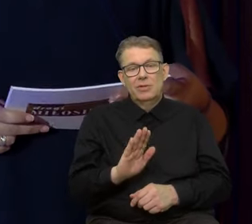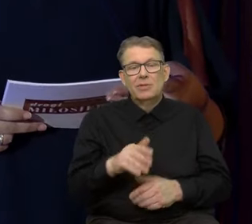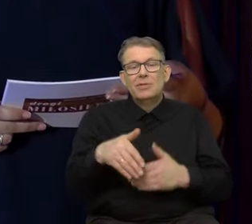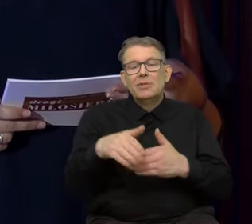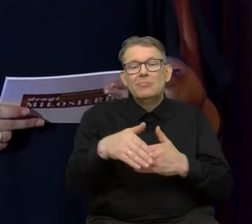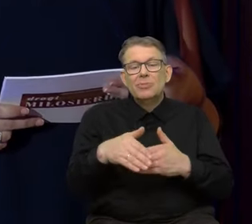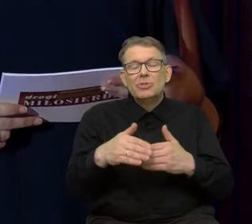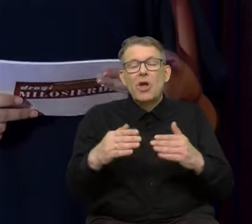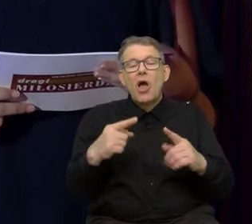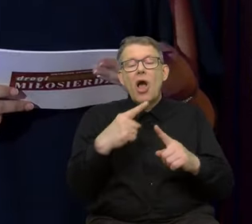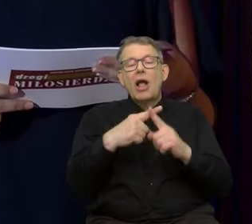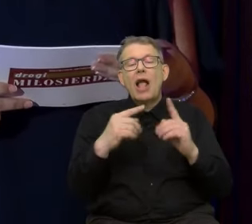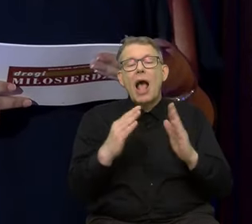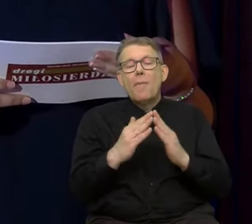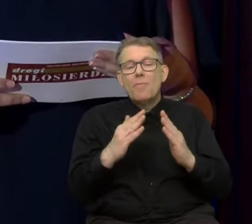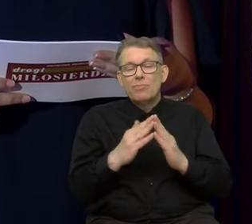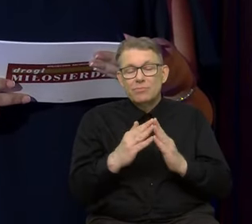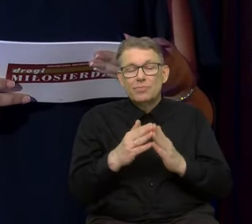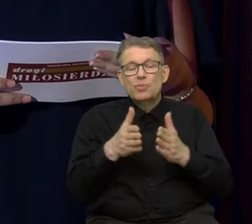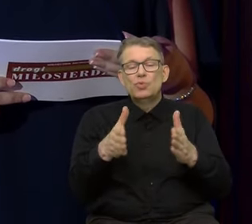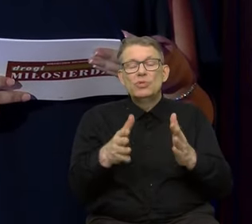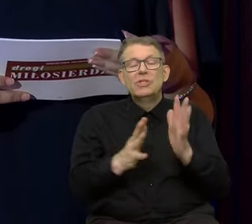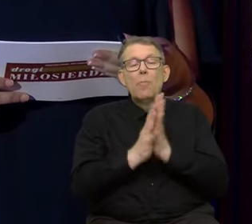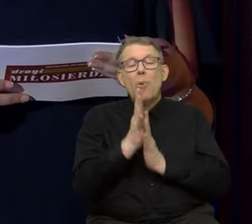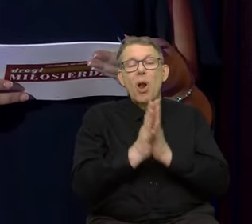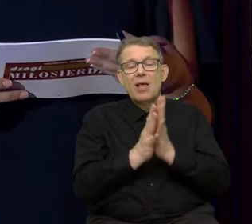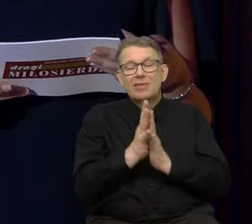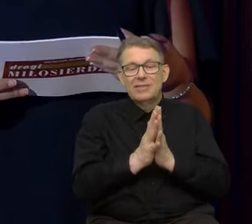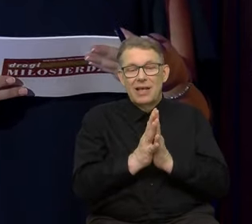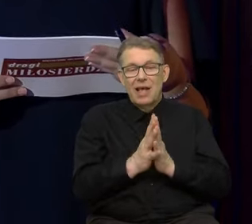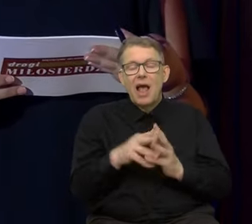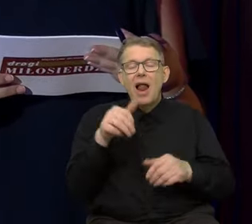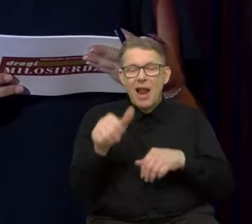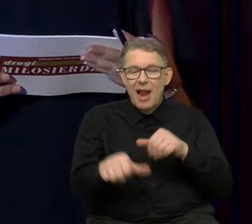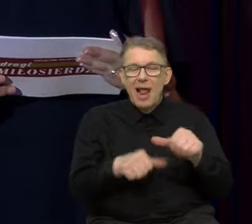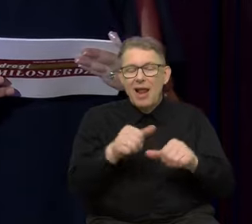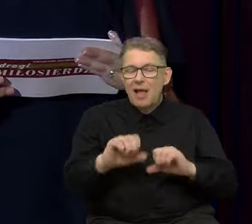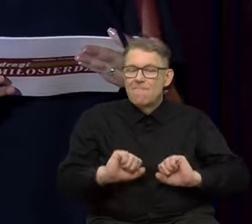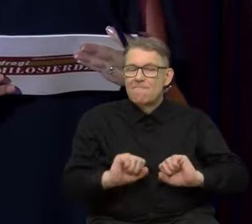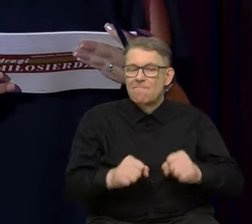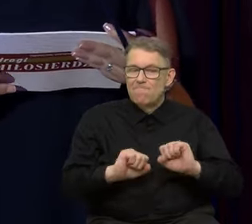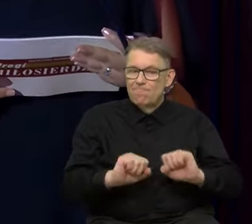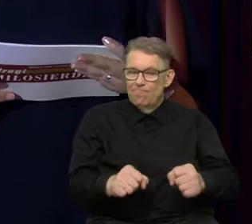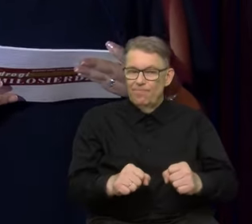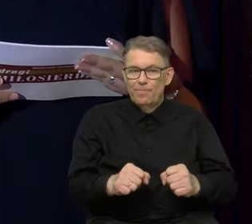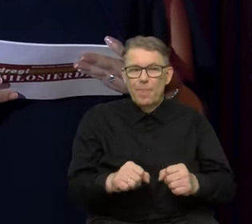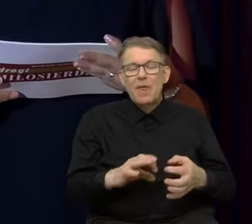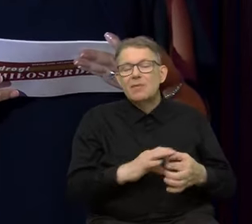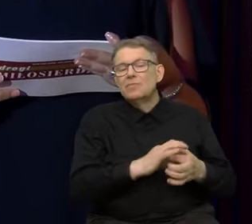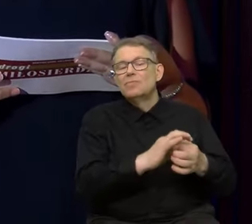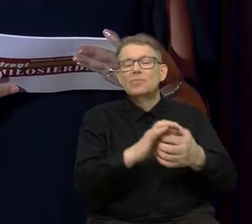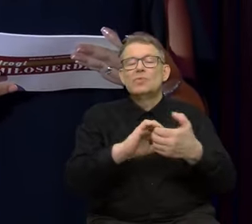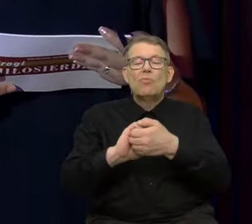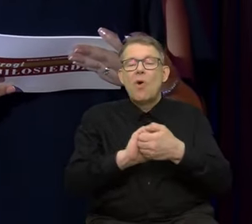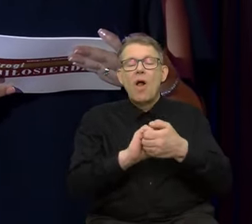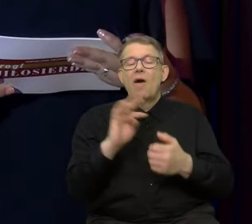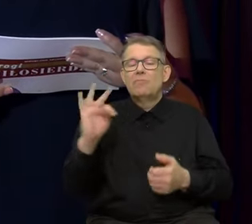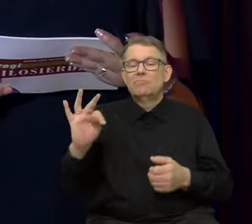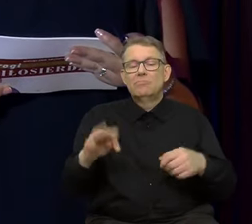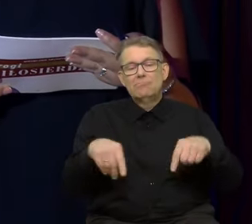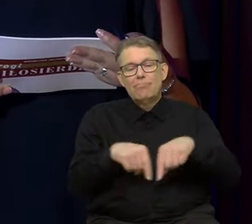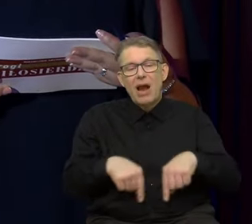nieopodal kaplicy na ulicy Poliackiej. Od lat też angażuje się we wspólnotę swojej